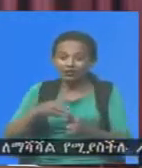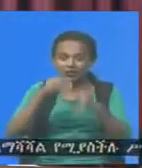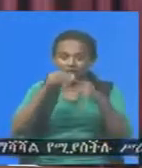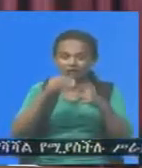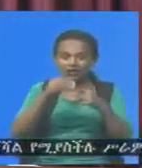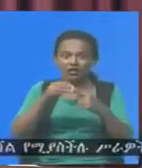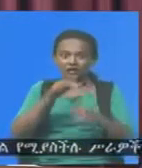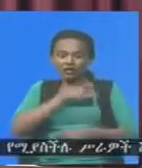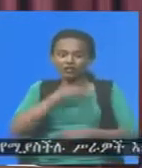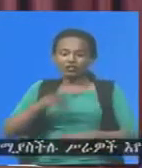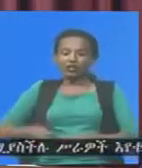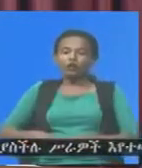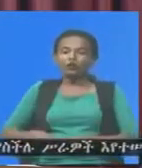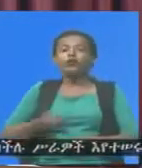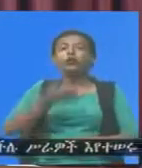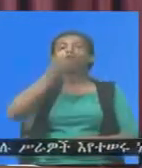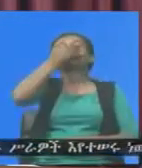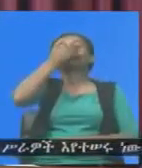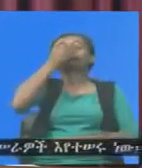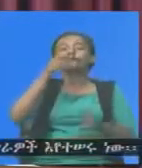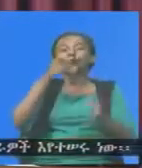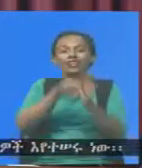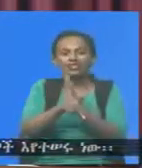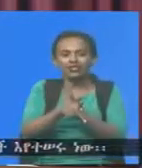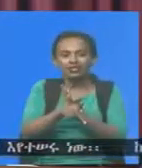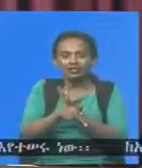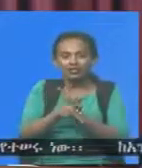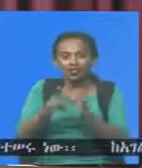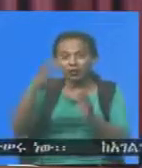ጃንሆይን አፍኖ መግደል ማሸነፍ እንዳልሆነ ከመንግስቱ ካልተማረ